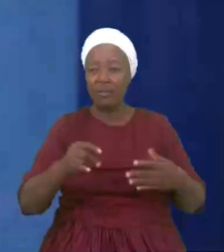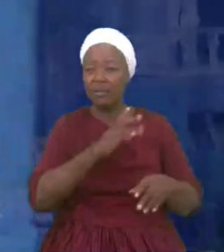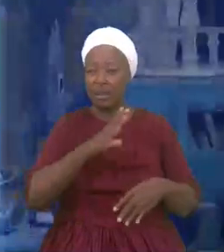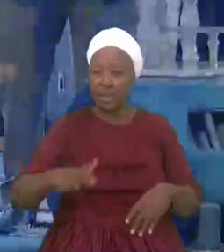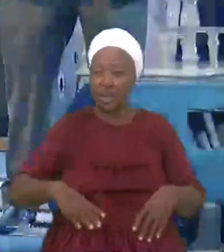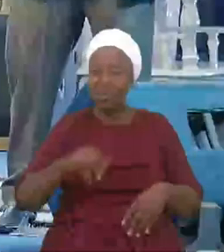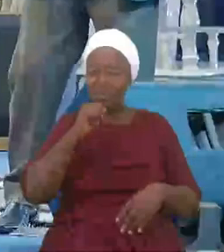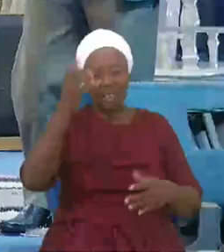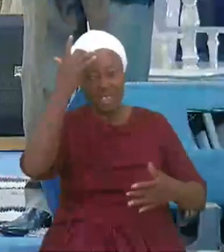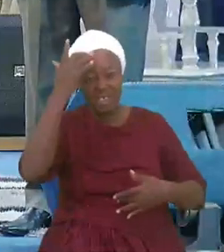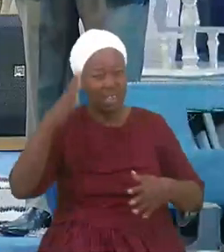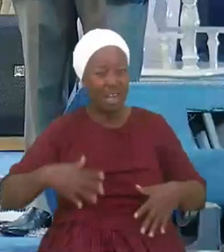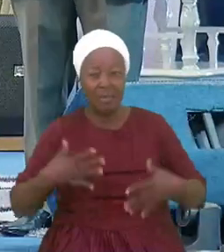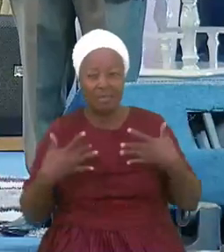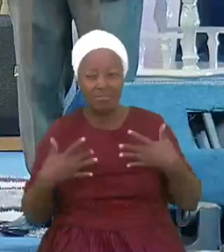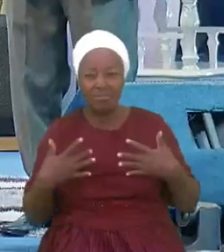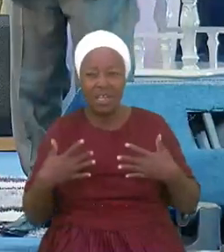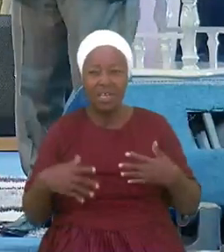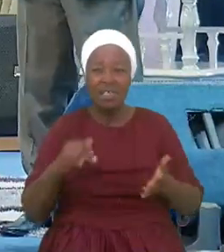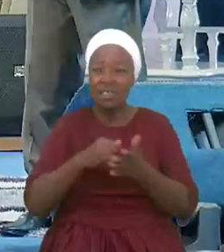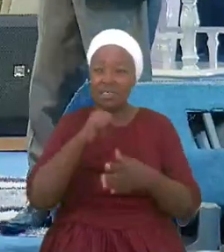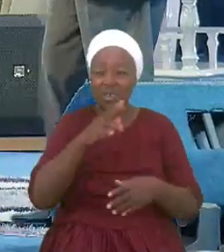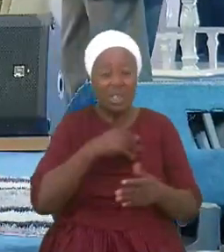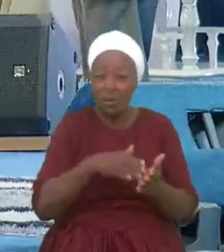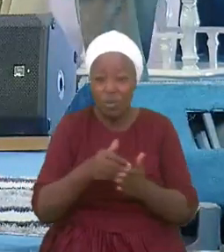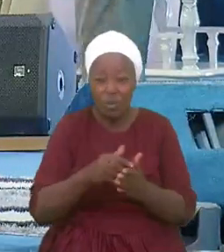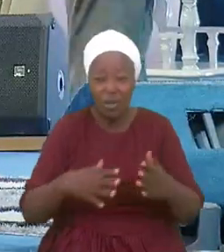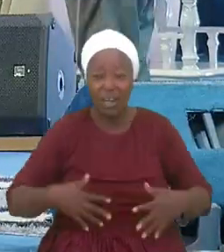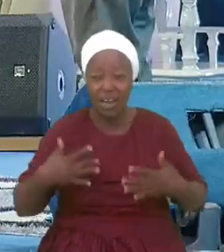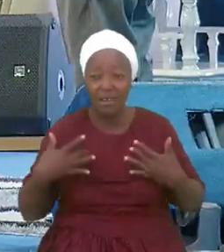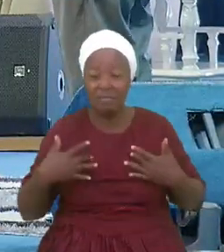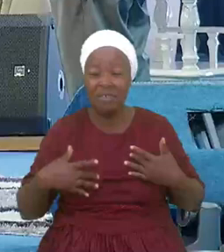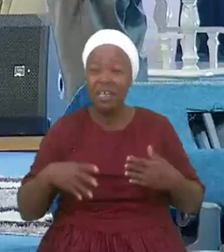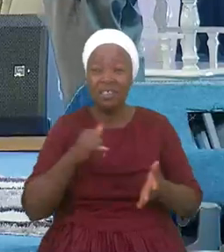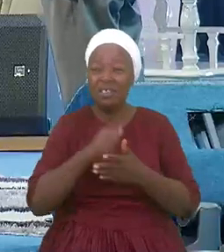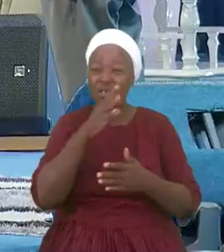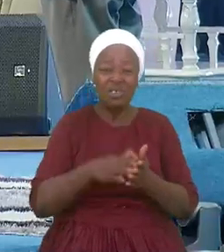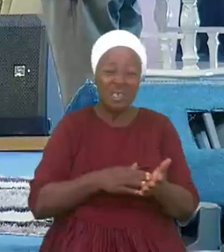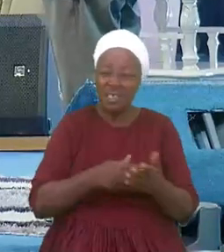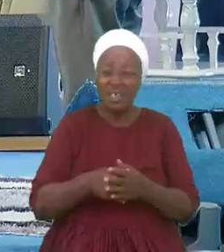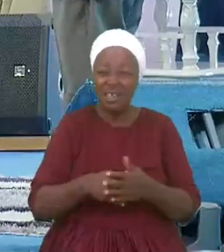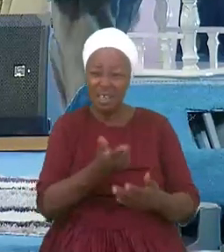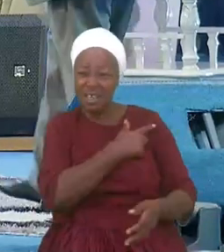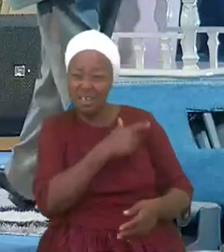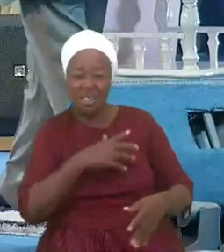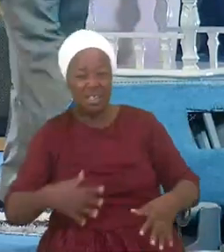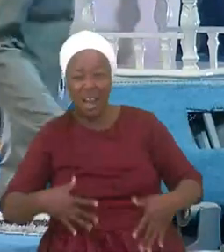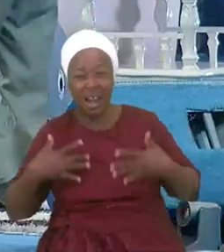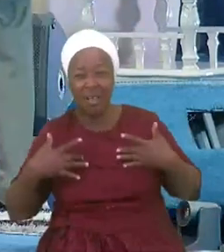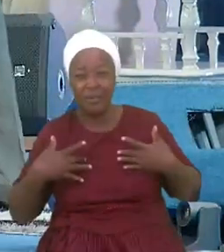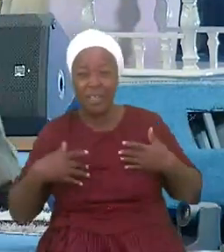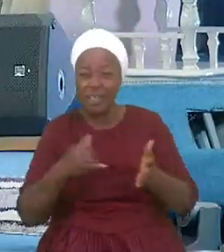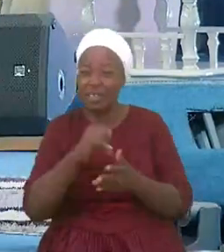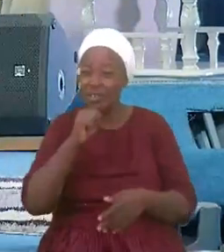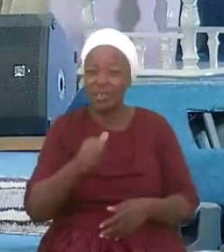de Christ vienne à vous et la vie de Christ n'est pas une vie malade ce n'est pas une vie